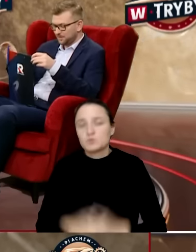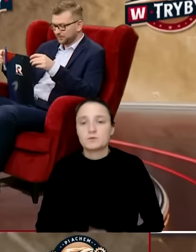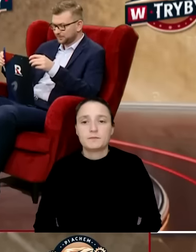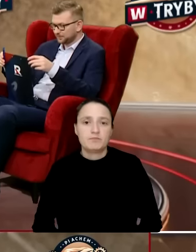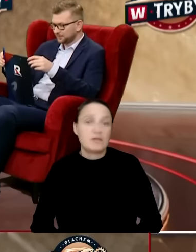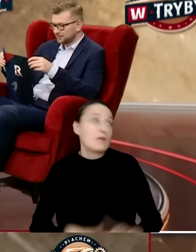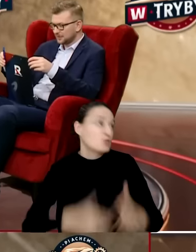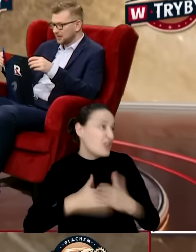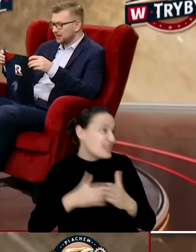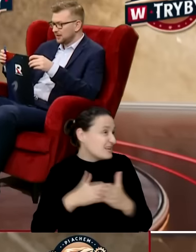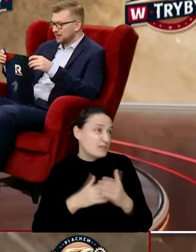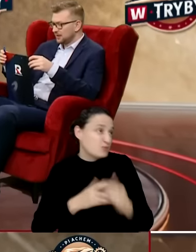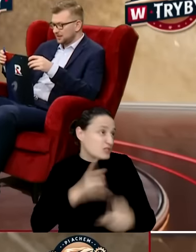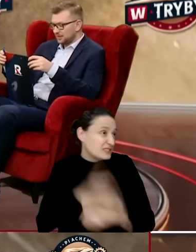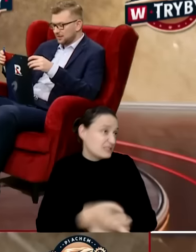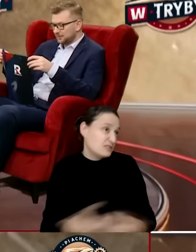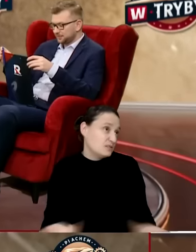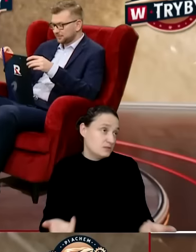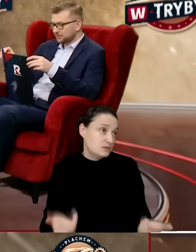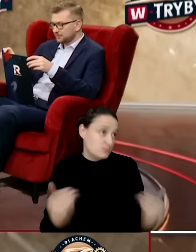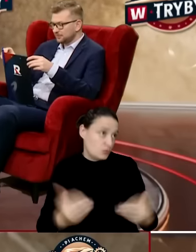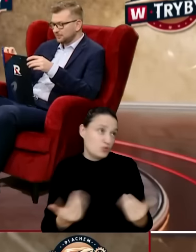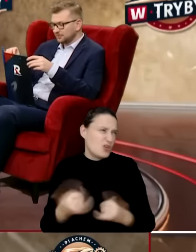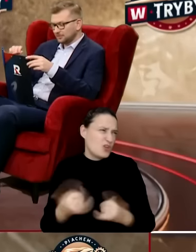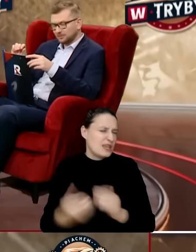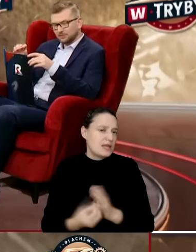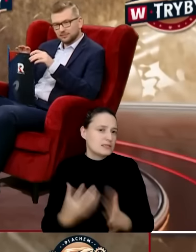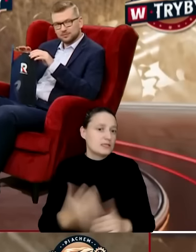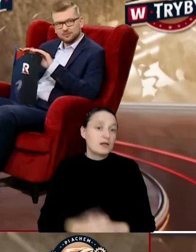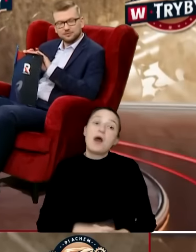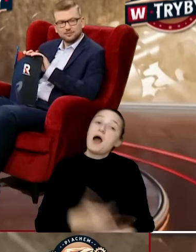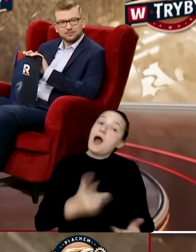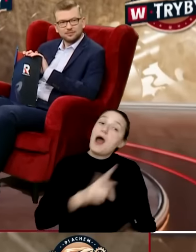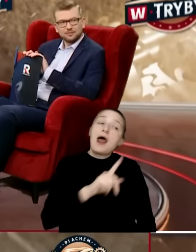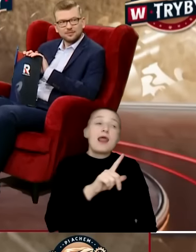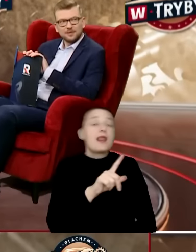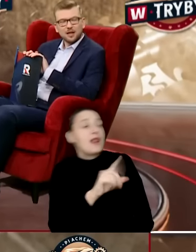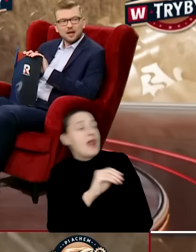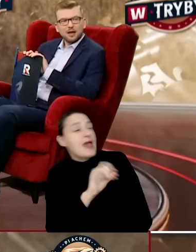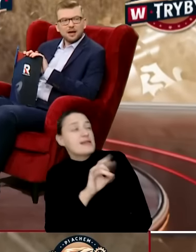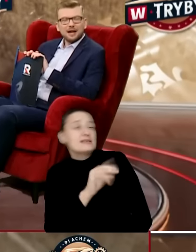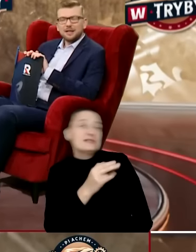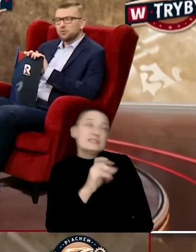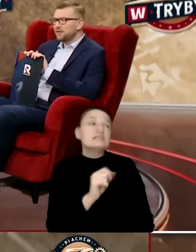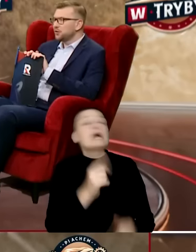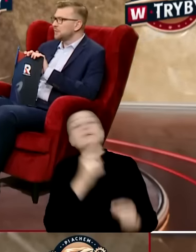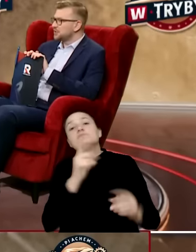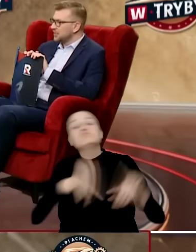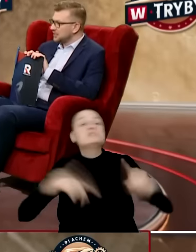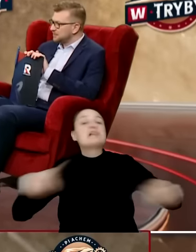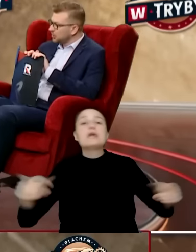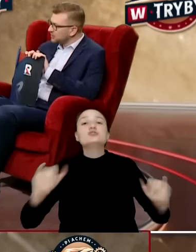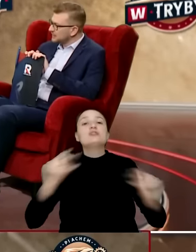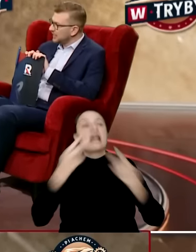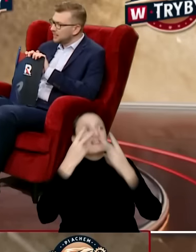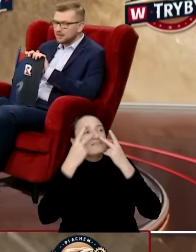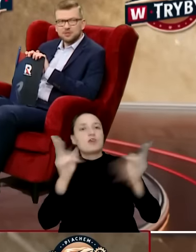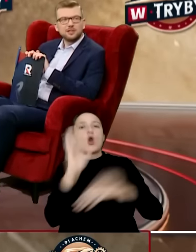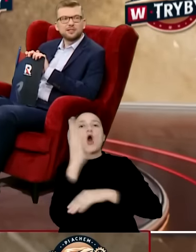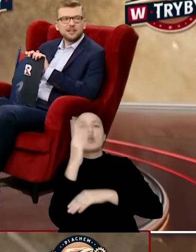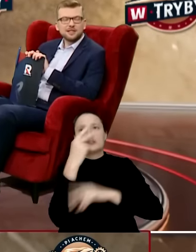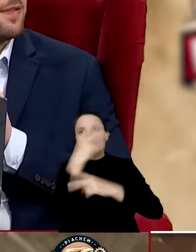cenowym. To tam inne ceny są chyba, nie wiem. Ale... No, słuchaj, Legnica, nie Legnica, to jeszcze zależy widok na co jest. Ale tu wytłumaczenie jest